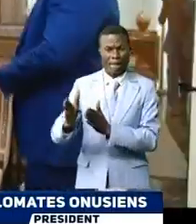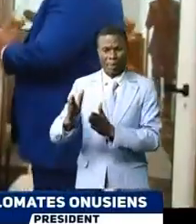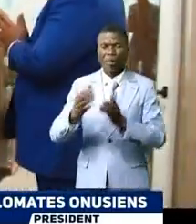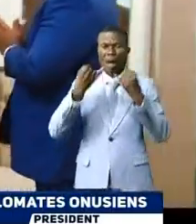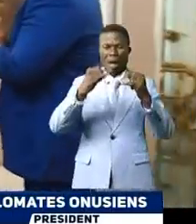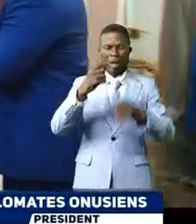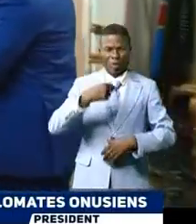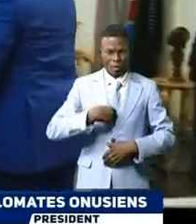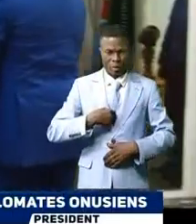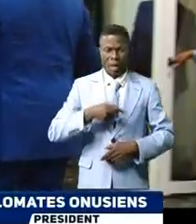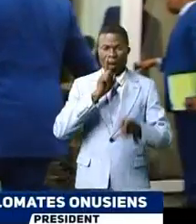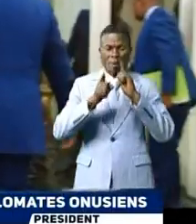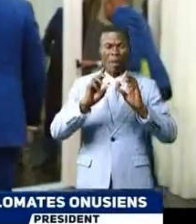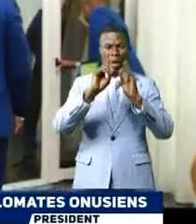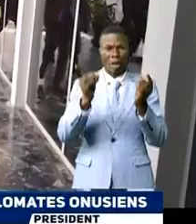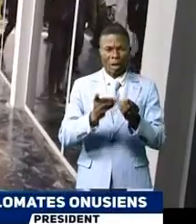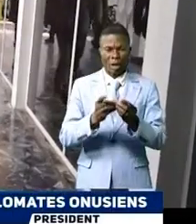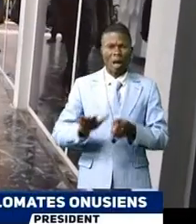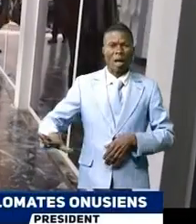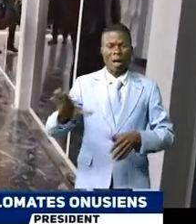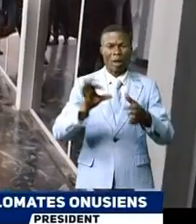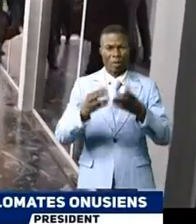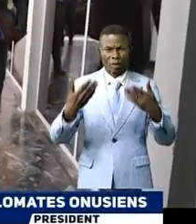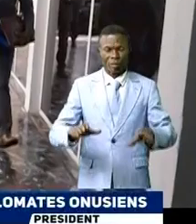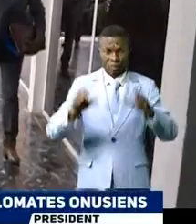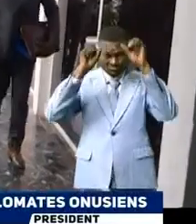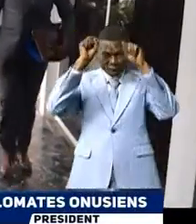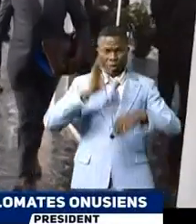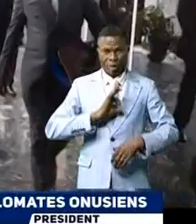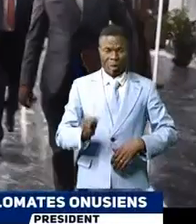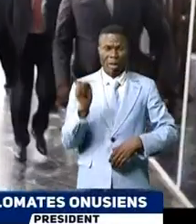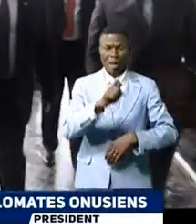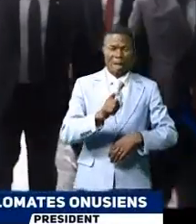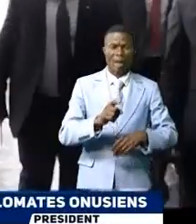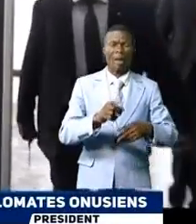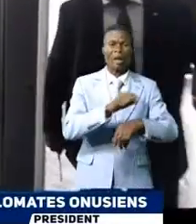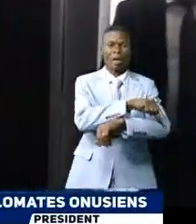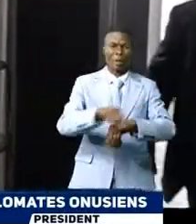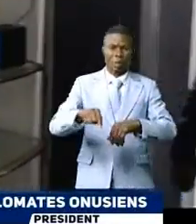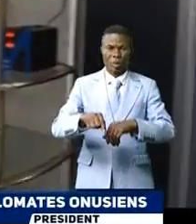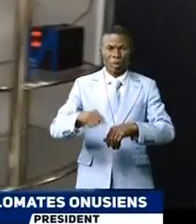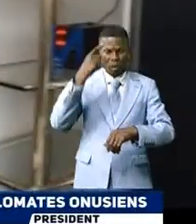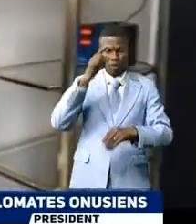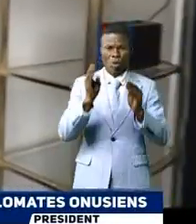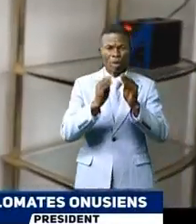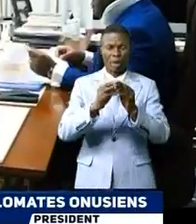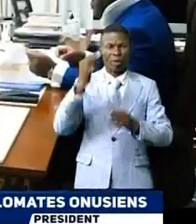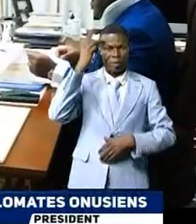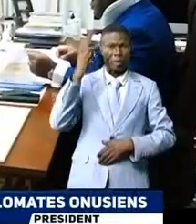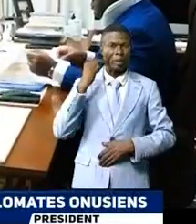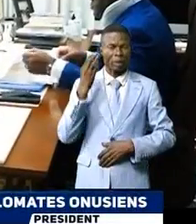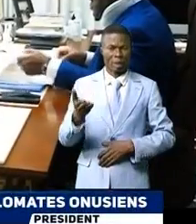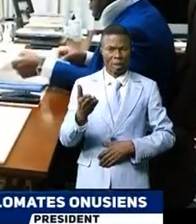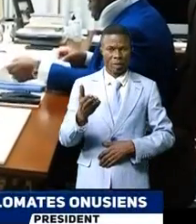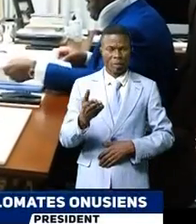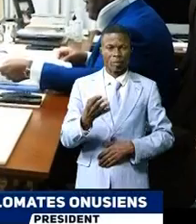communication. Après échange avec la délégation onusienne, le chef de l'État a rejoint la salle virtuelle du gouvernement pour le Conseil des ministres.